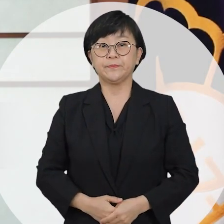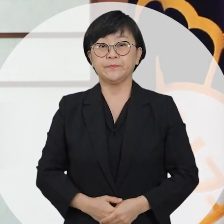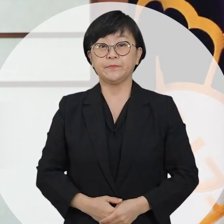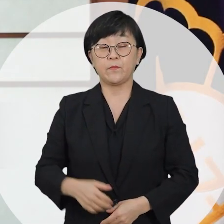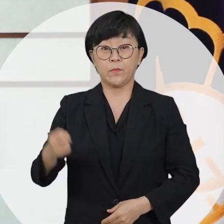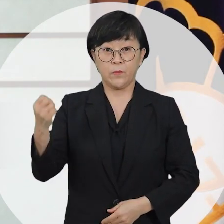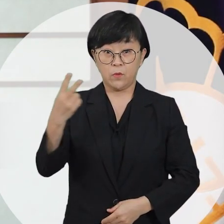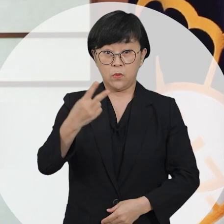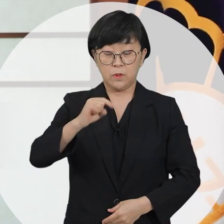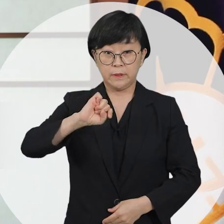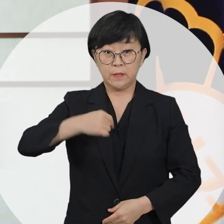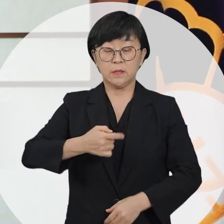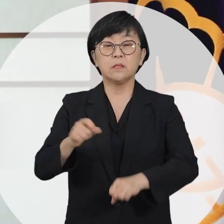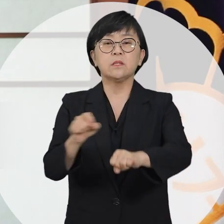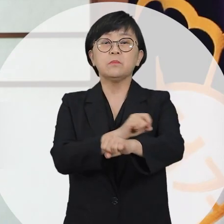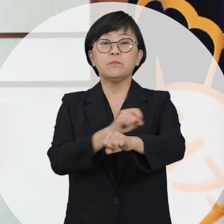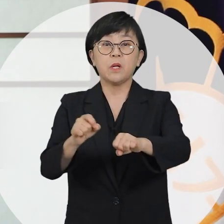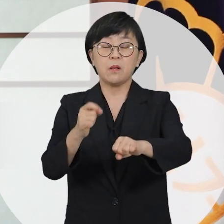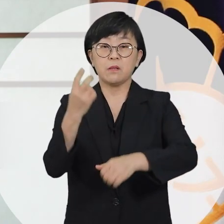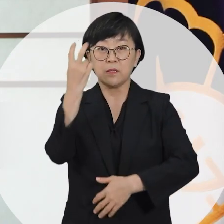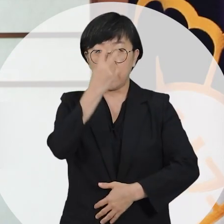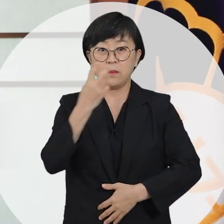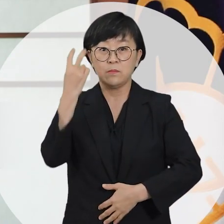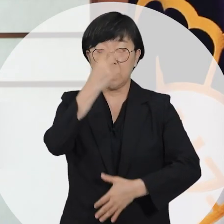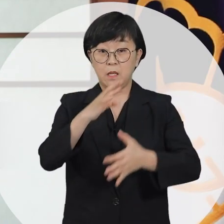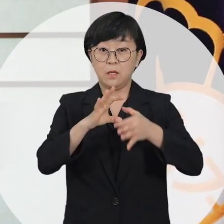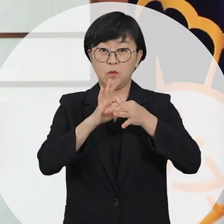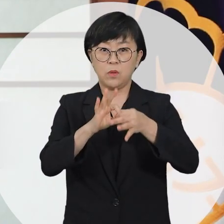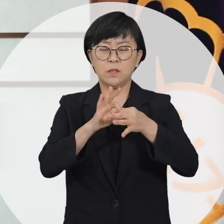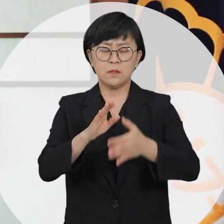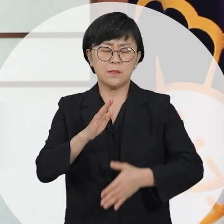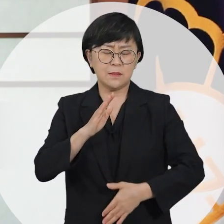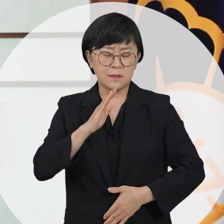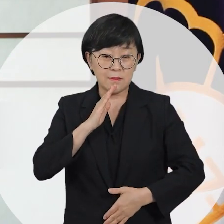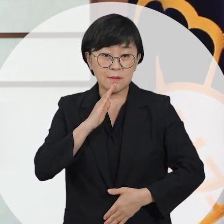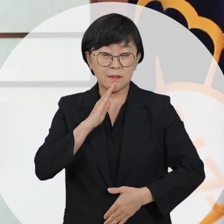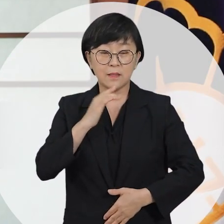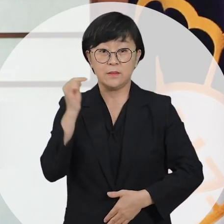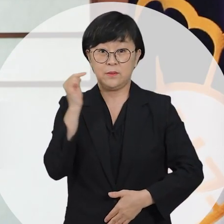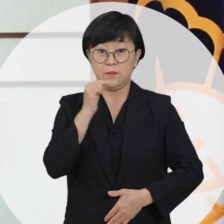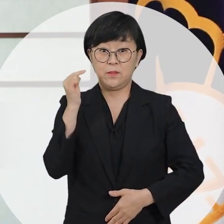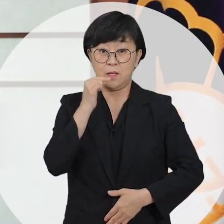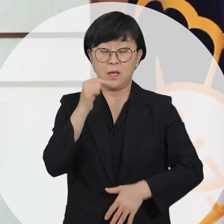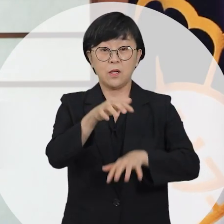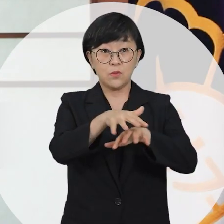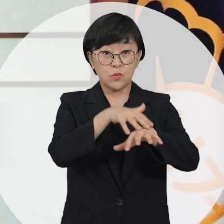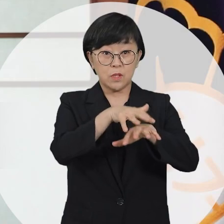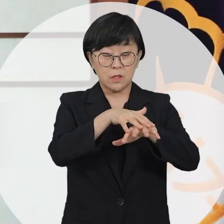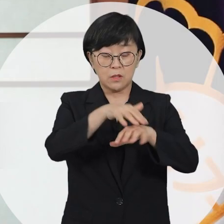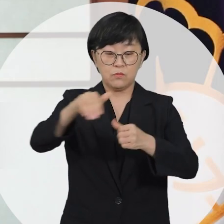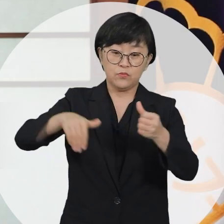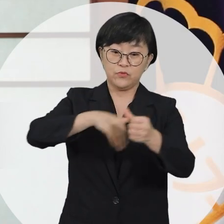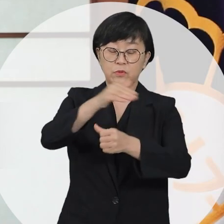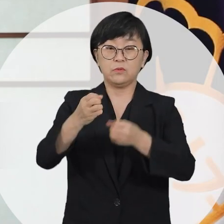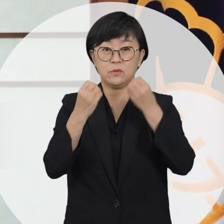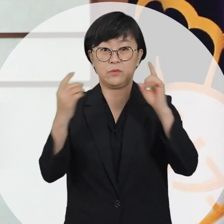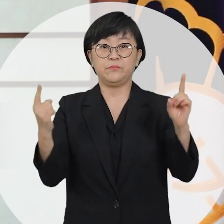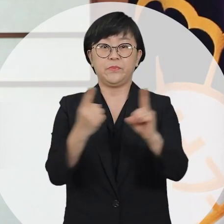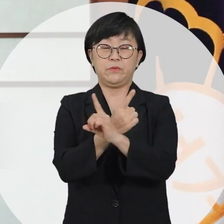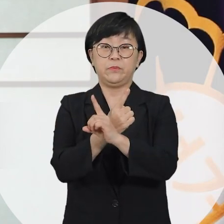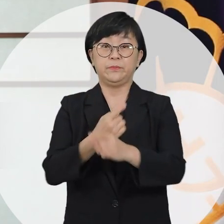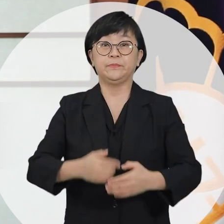아울러 자체 특별감사를 통하여 뼈를 깎는 아픔으로 조직의 분위기도